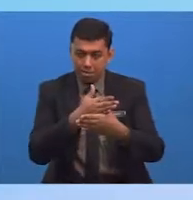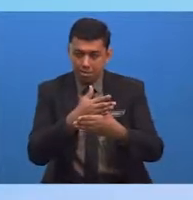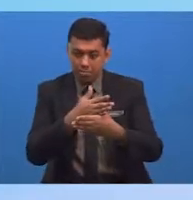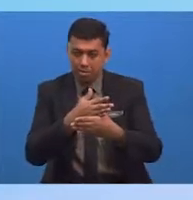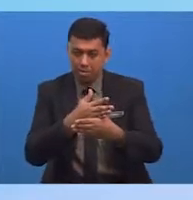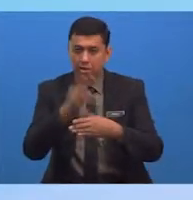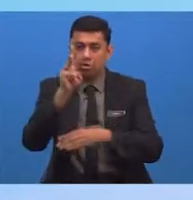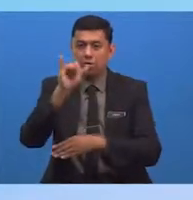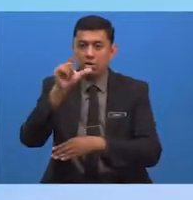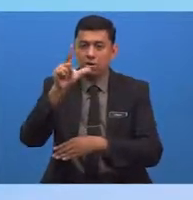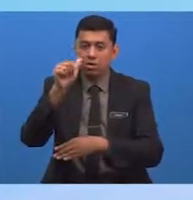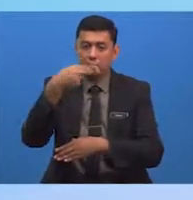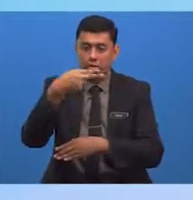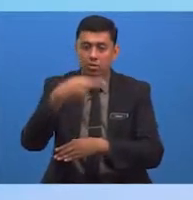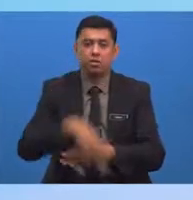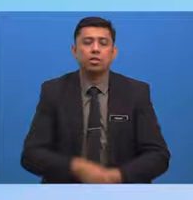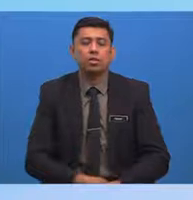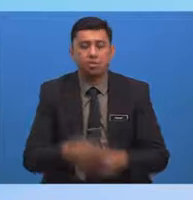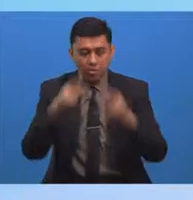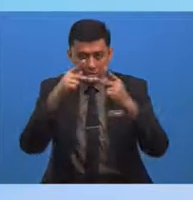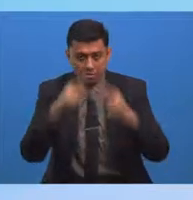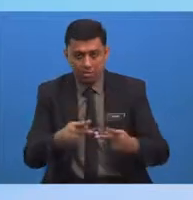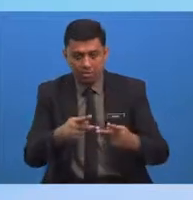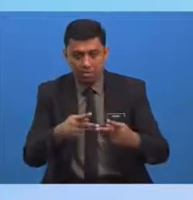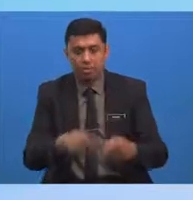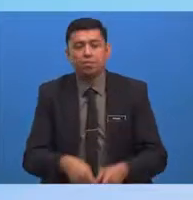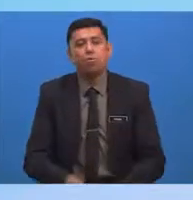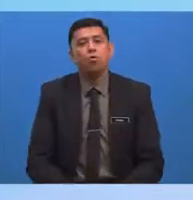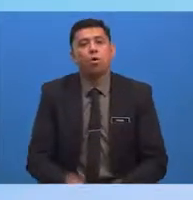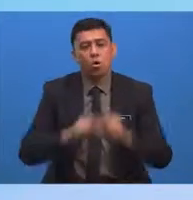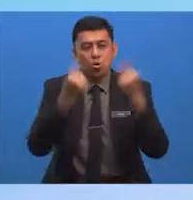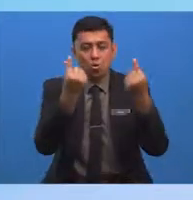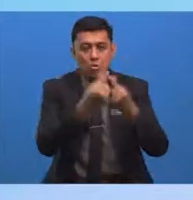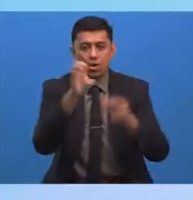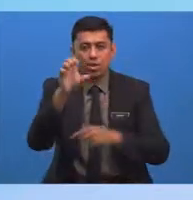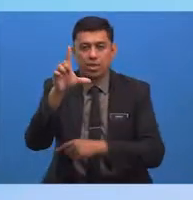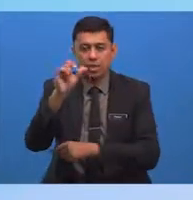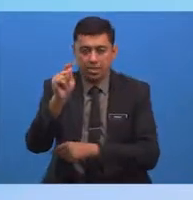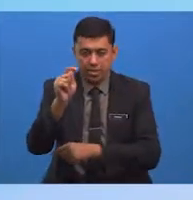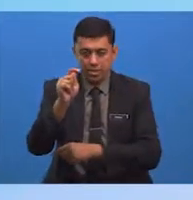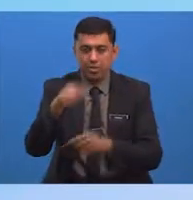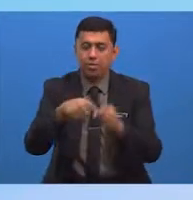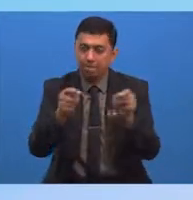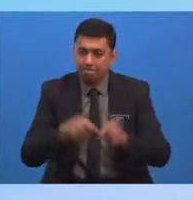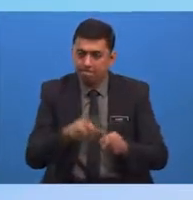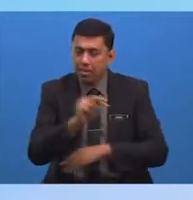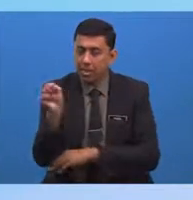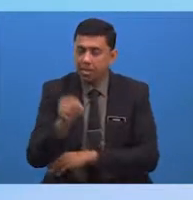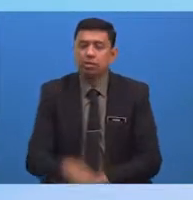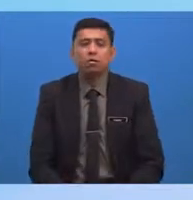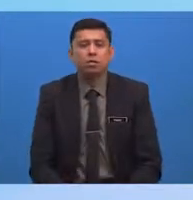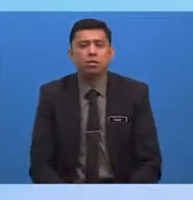membahagikan wilayah. Brooke juga mengekalkan golongan elit tempatan dalam pentadbiran Sarawak.